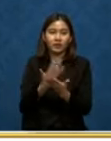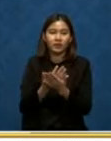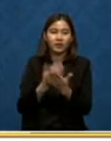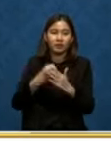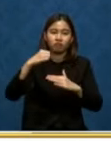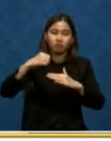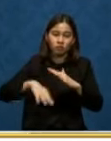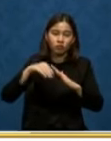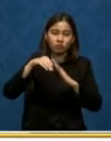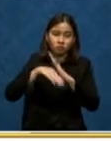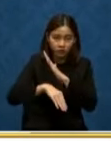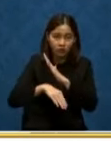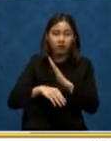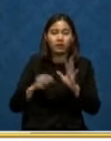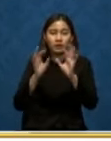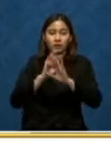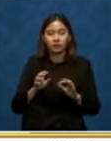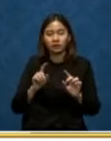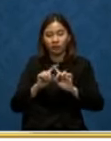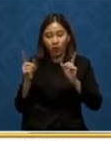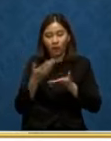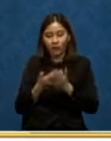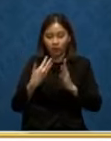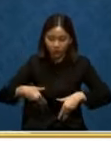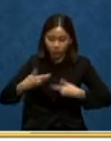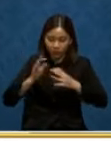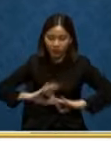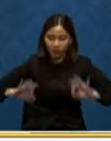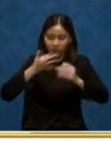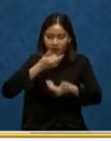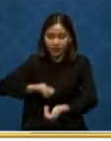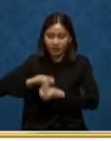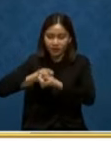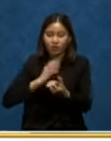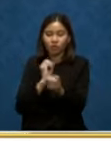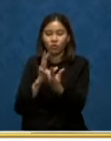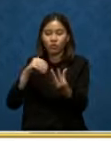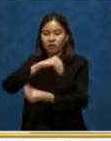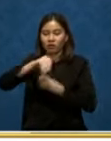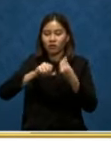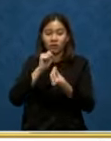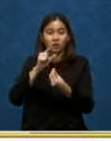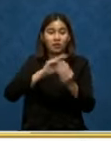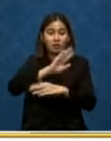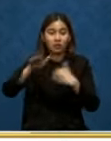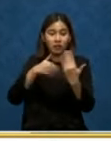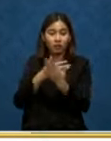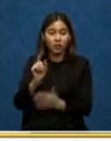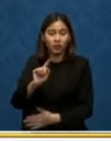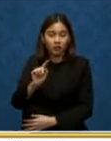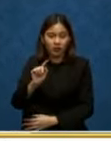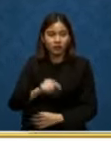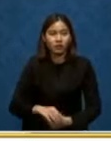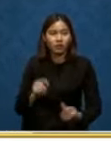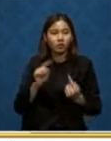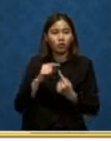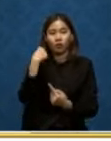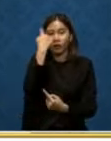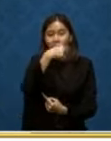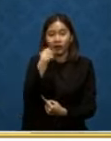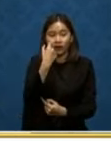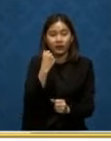เป็นรายได้หลักของเกษตรกรนะครับส่งผลต่อเศรษฐกิจโดยรวมของประเทศโดยเฉพาะเกษตรกรผู้ปลูก